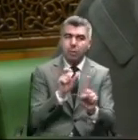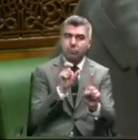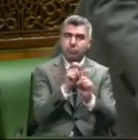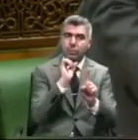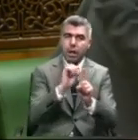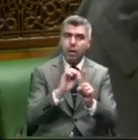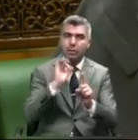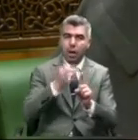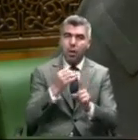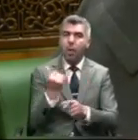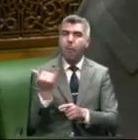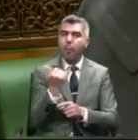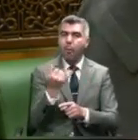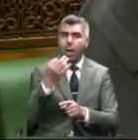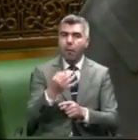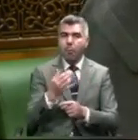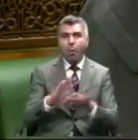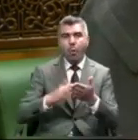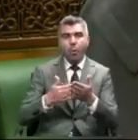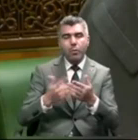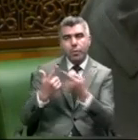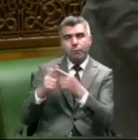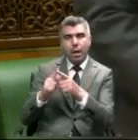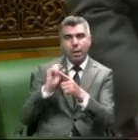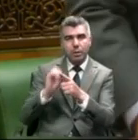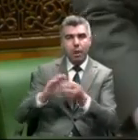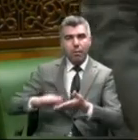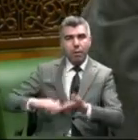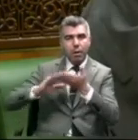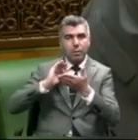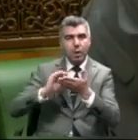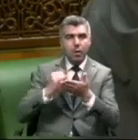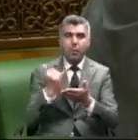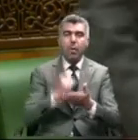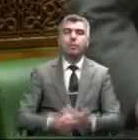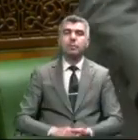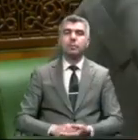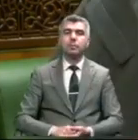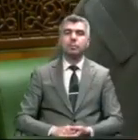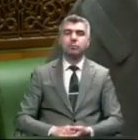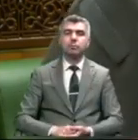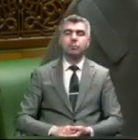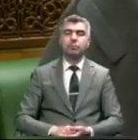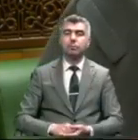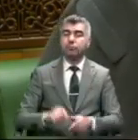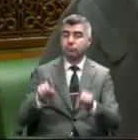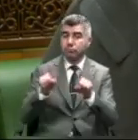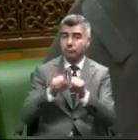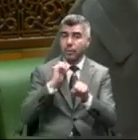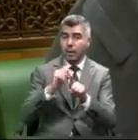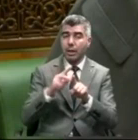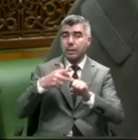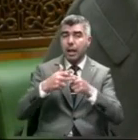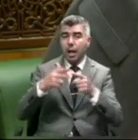بالنظر الى الاهميه الحاسمه التي تطلع بها هذه المساله في تعزيز السياده الصناعيه الوطنيه